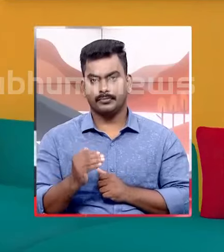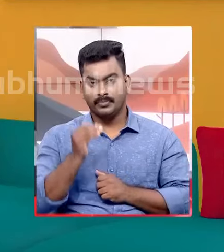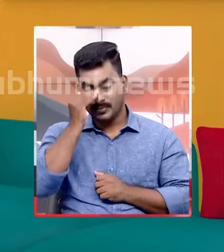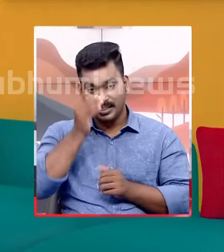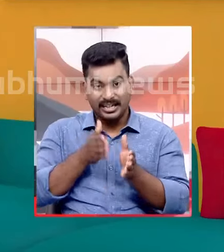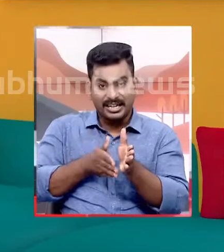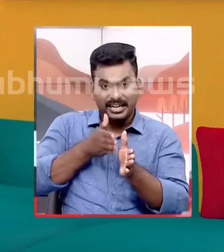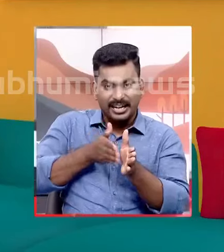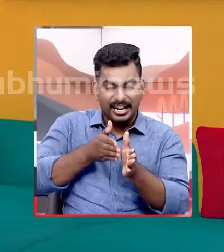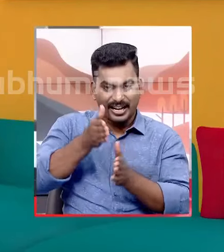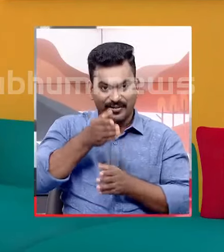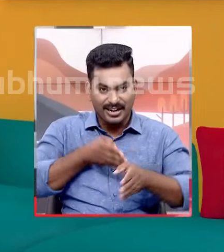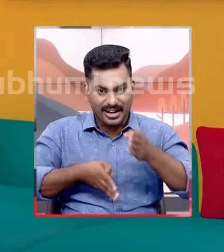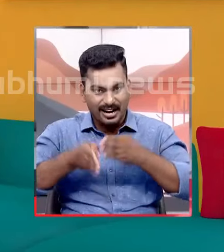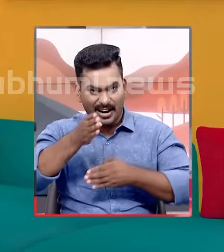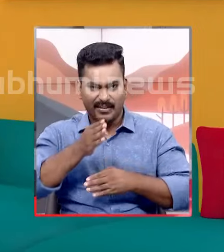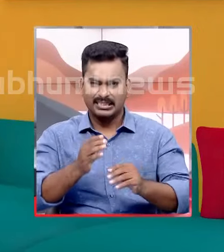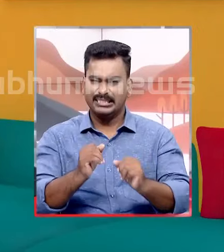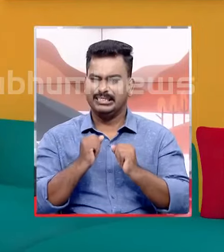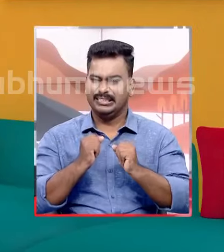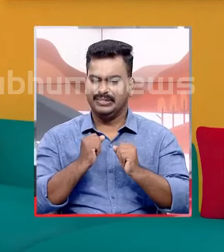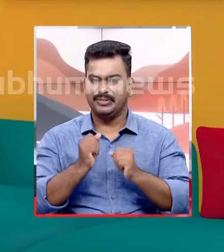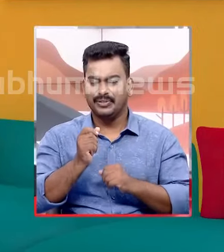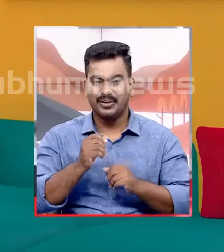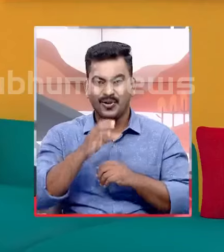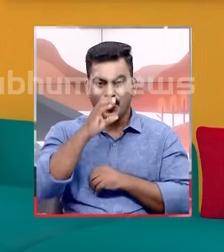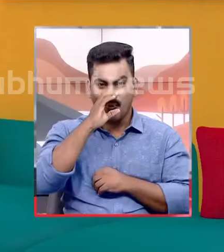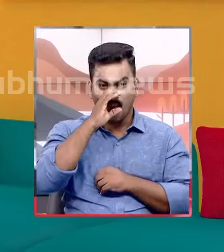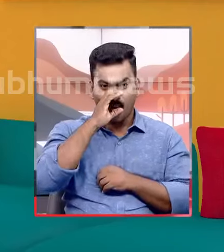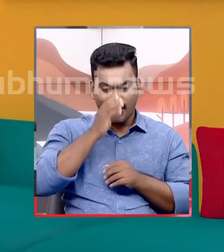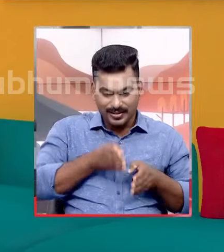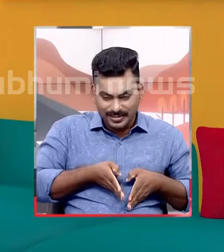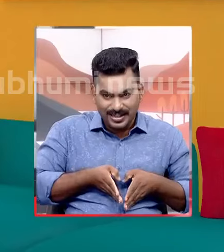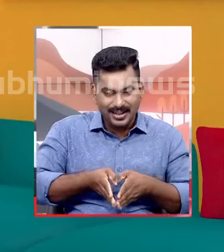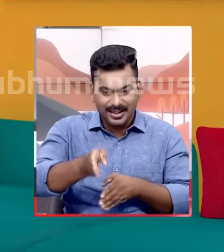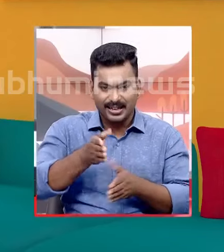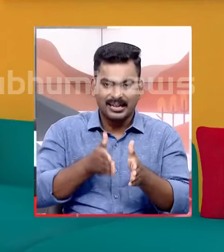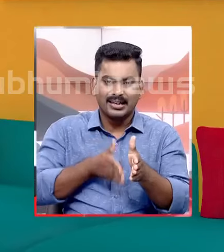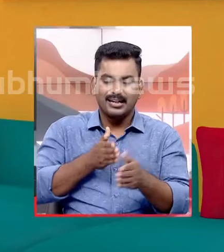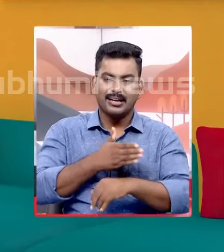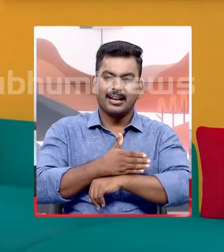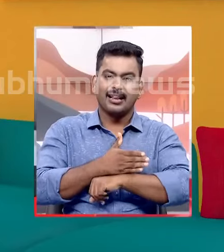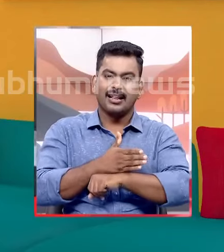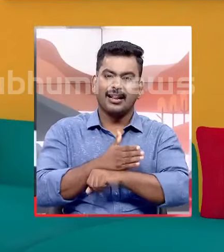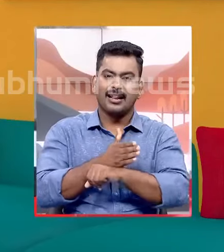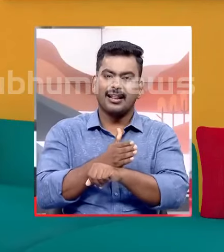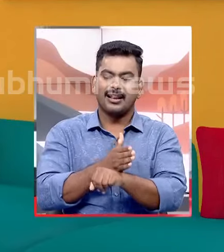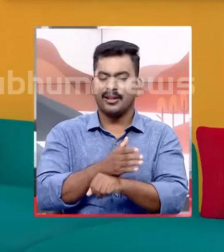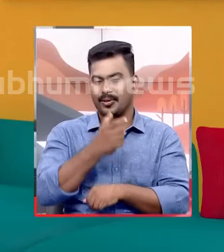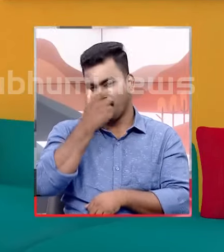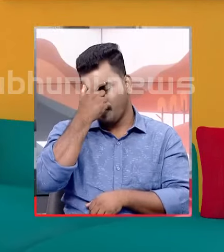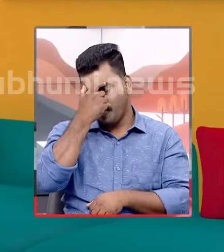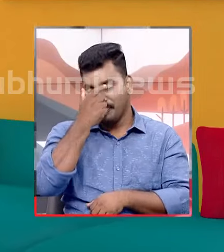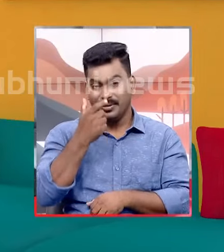ചില ട്രെയിൻ യാത്രക്കാരൊക്കെ ഇന്ന് വലിയ ബുദ്ധിമുട്ട് അനുഭവിച്ചിട്ടുണ്ടാകും. പ്രത്യേകിച്ച് കോട്ടയം വഴി യാത്ര ചെയ്യുന്നവർ. കോട്ടയത്തിനും ഏറ്റുമാനൂരിനും ഇടയിൽ റെയിൽവേ